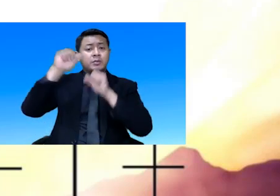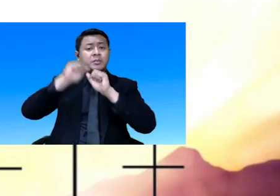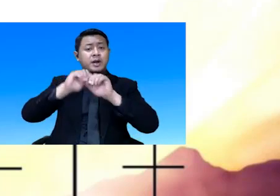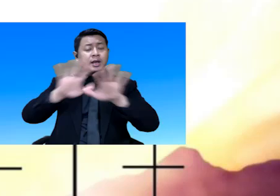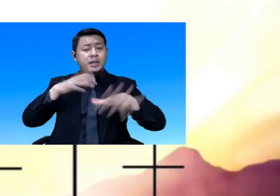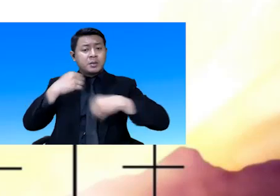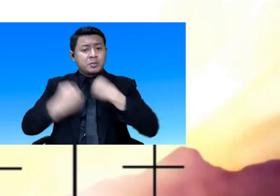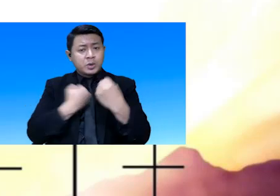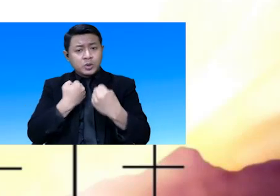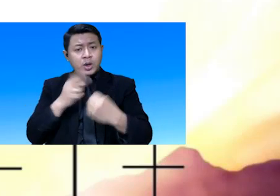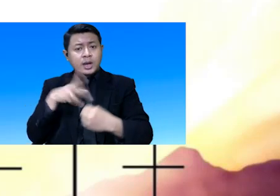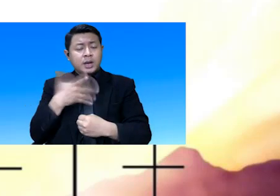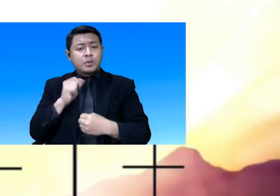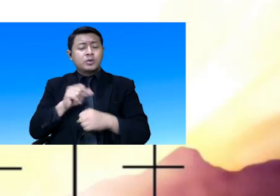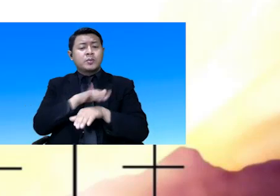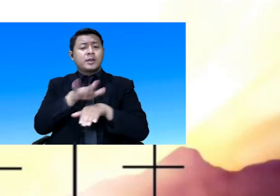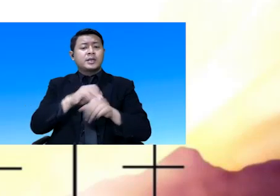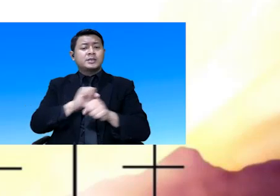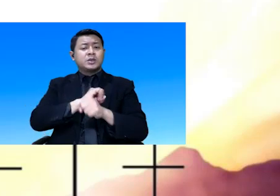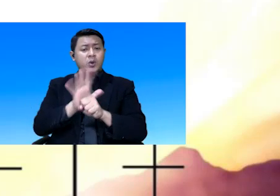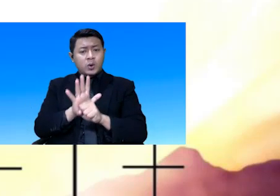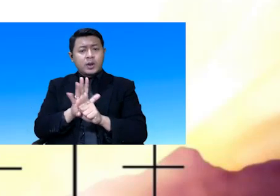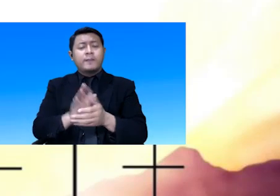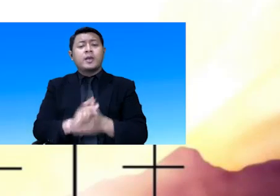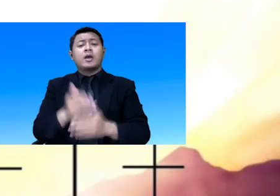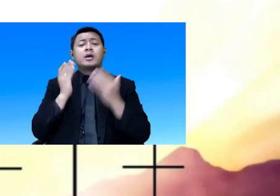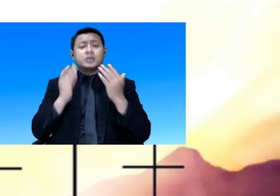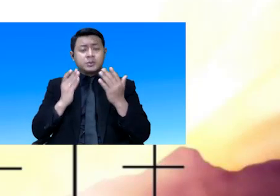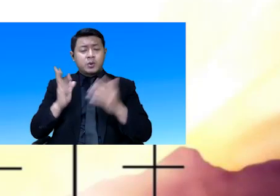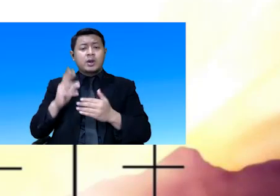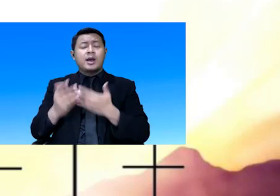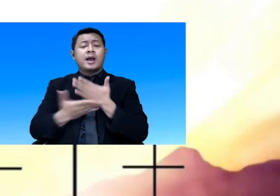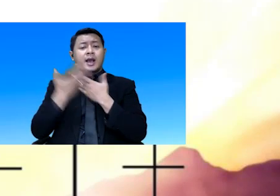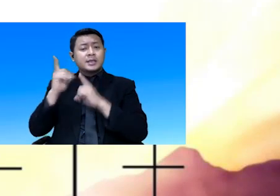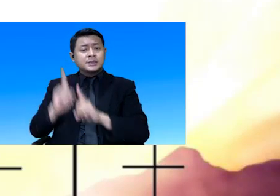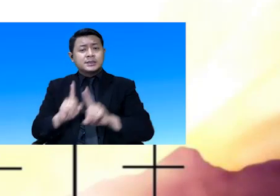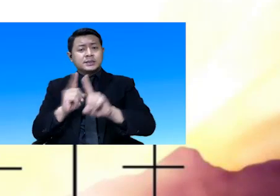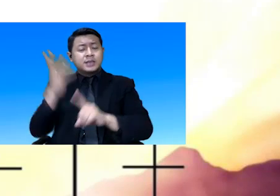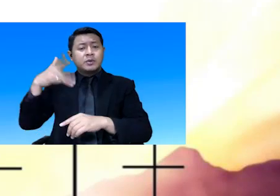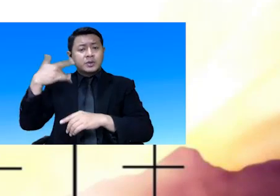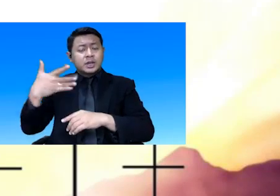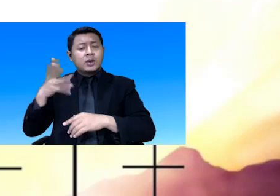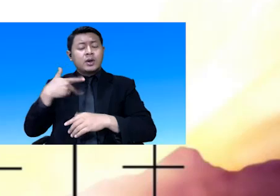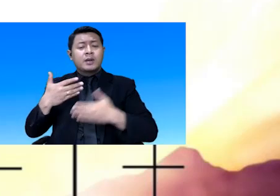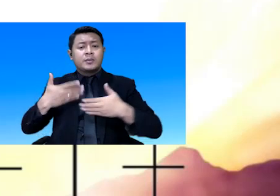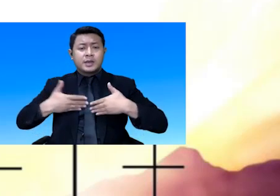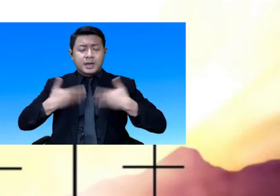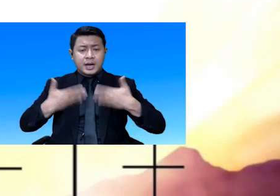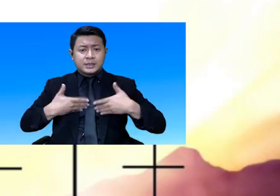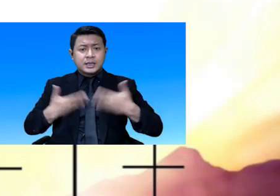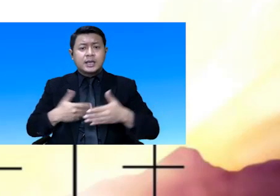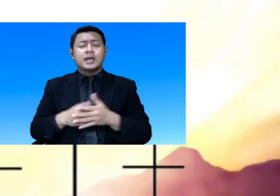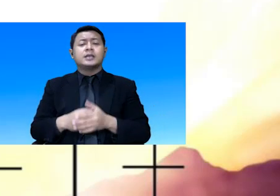perjuangan kami untuk mengatasi pandemi ini. Semoga kasih setiamu selalu kami rasakan melimpah kepada